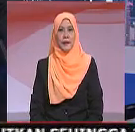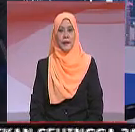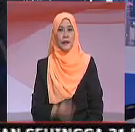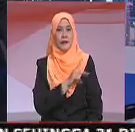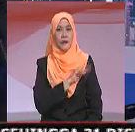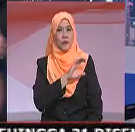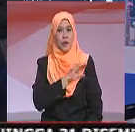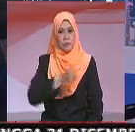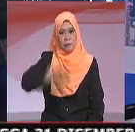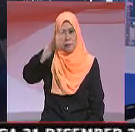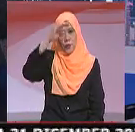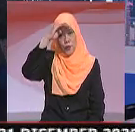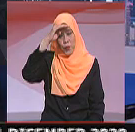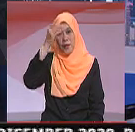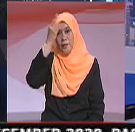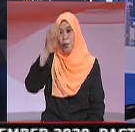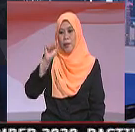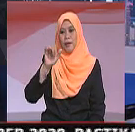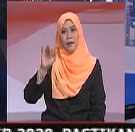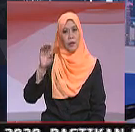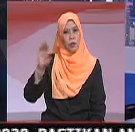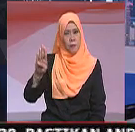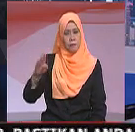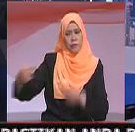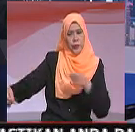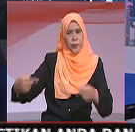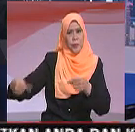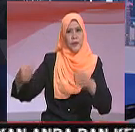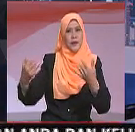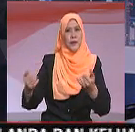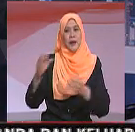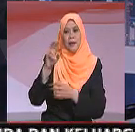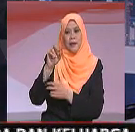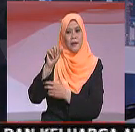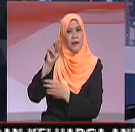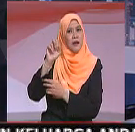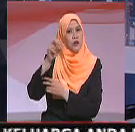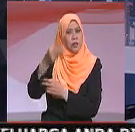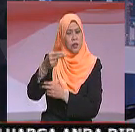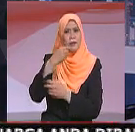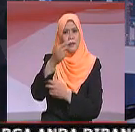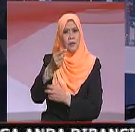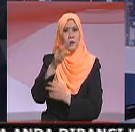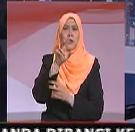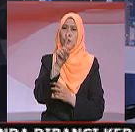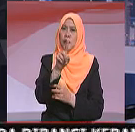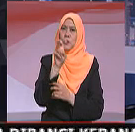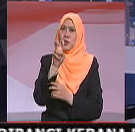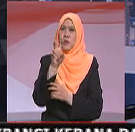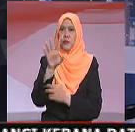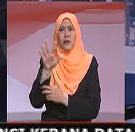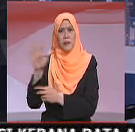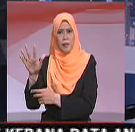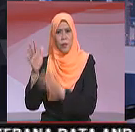Ketua Polis Johor, Dato' Ayub Han Maidin Picik membidas dakwaan N. Ganesh yang mendakwa 255 orang kena